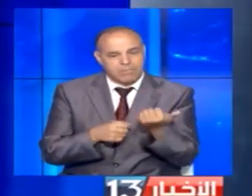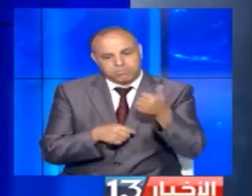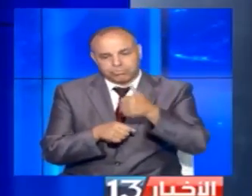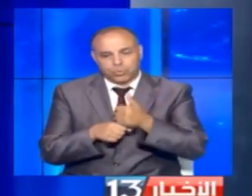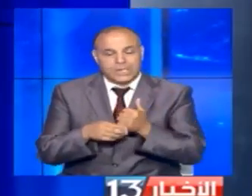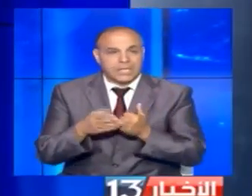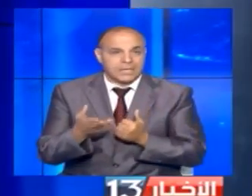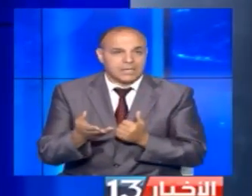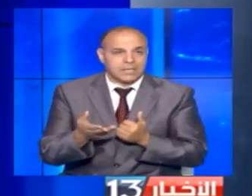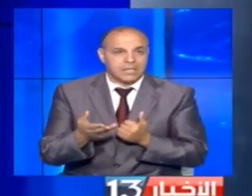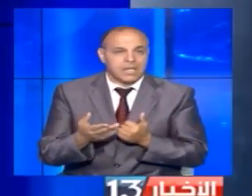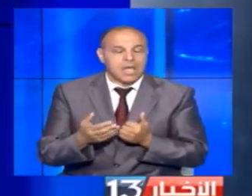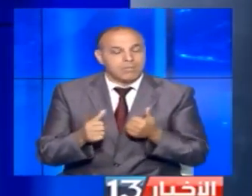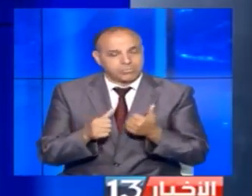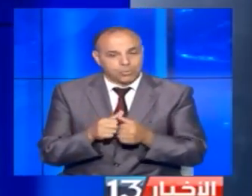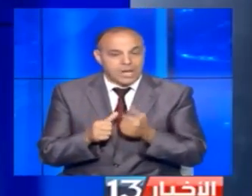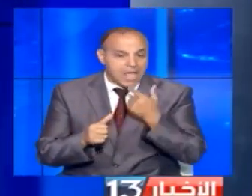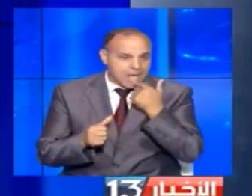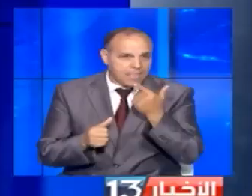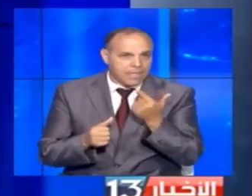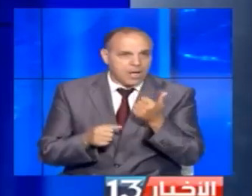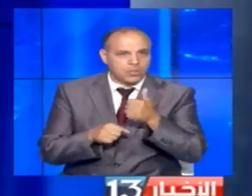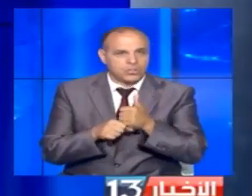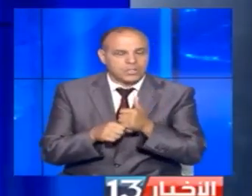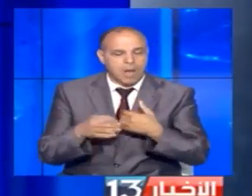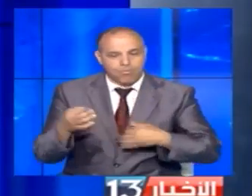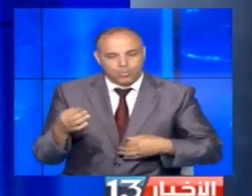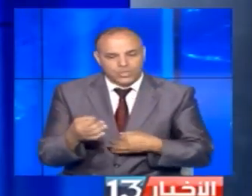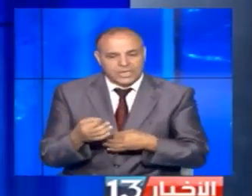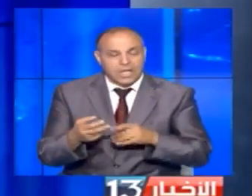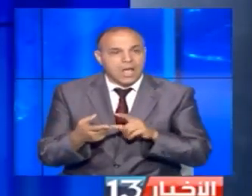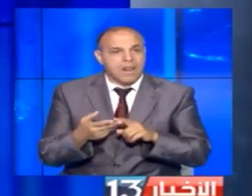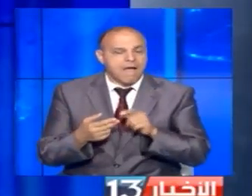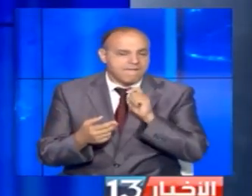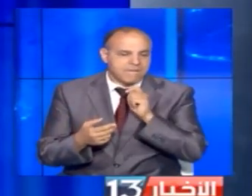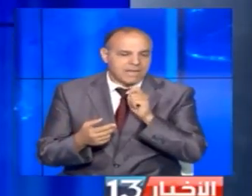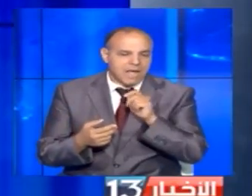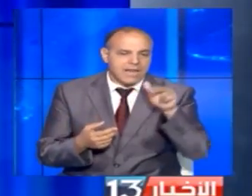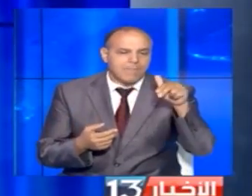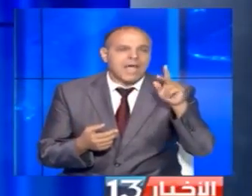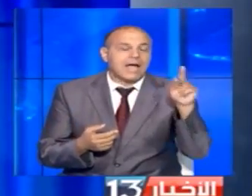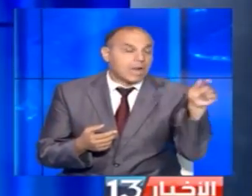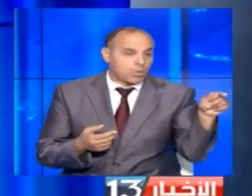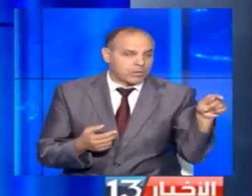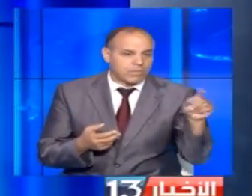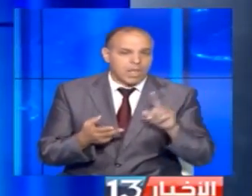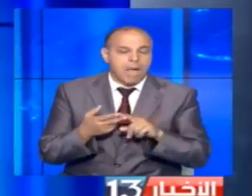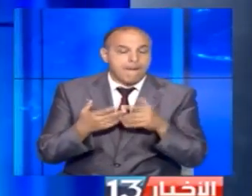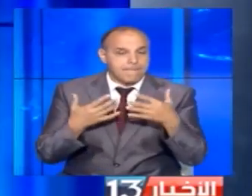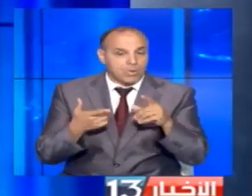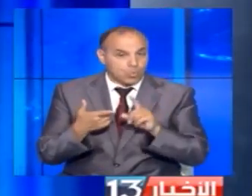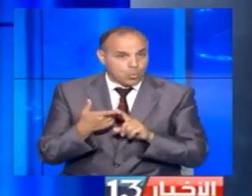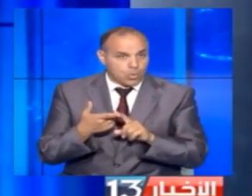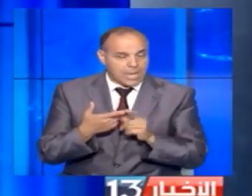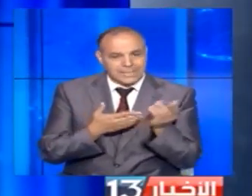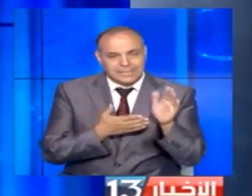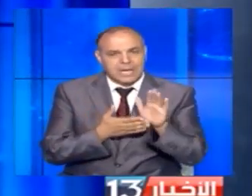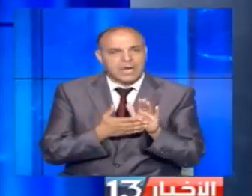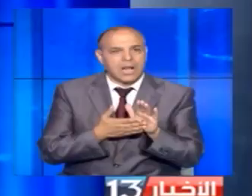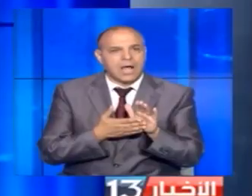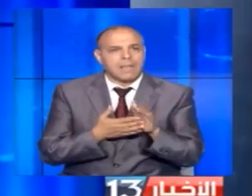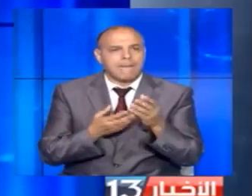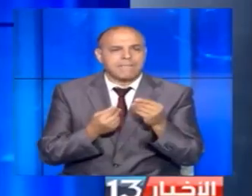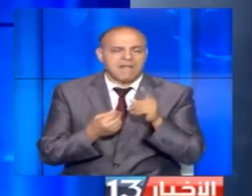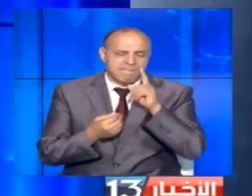تأسيسها. هذه المناسبة التي أثثتها موسيقيا الفنانة نبيها كراولي تم خلالها استعراض